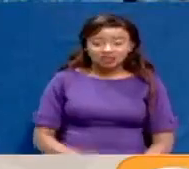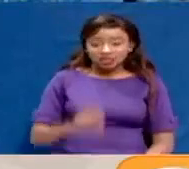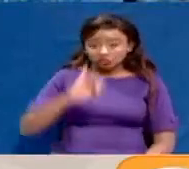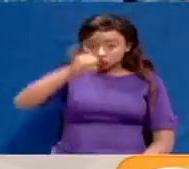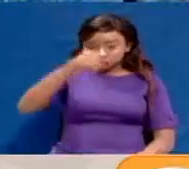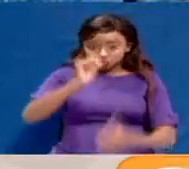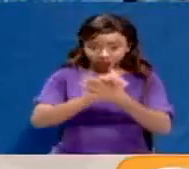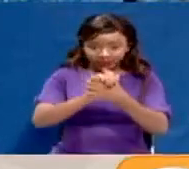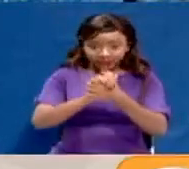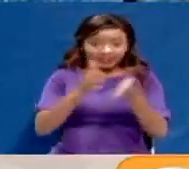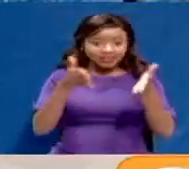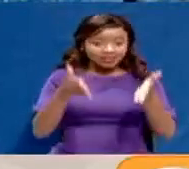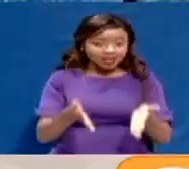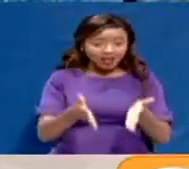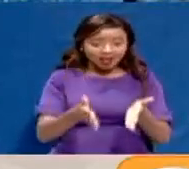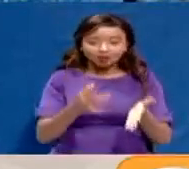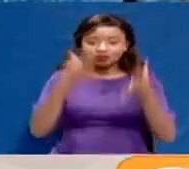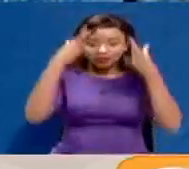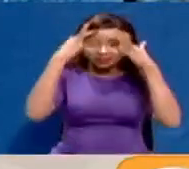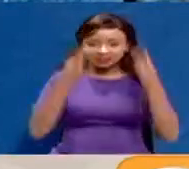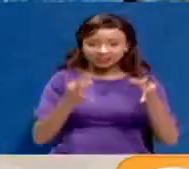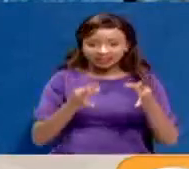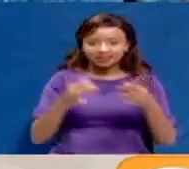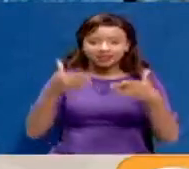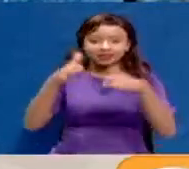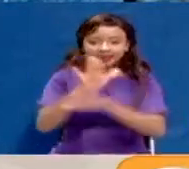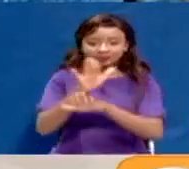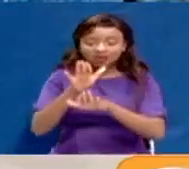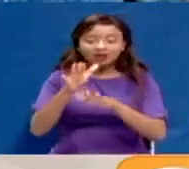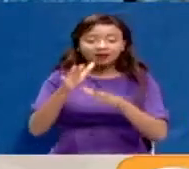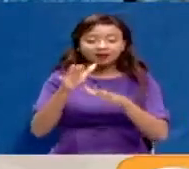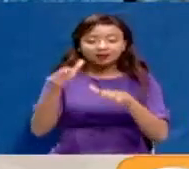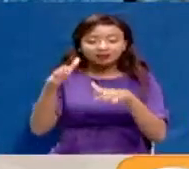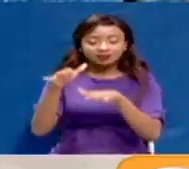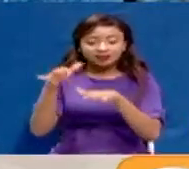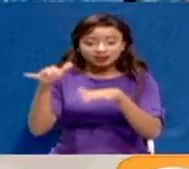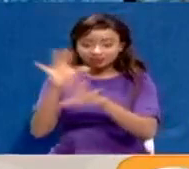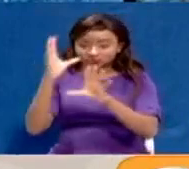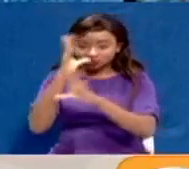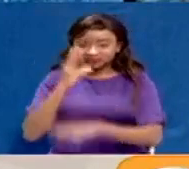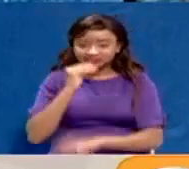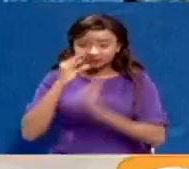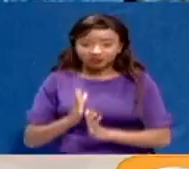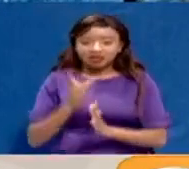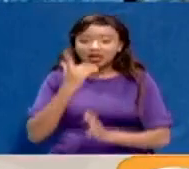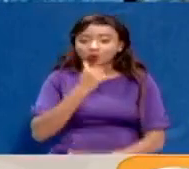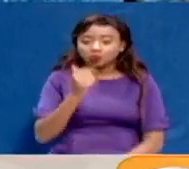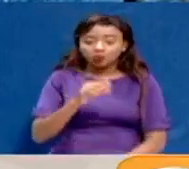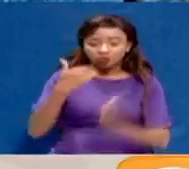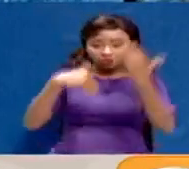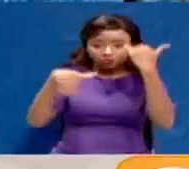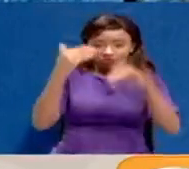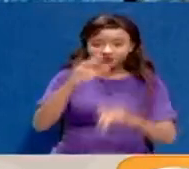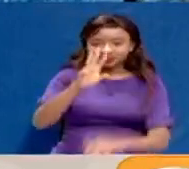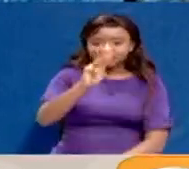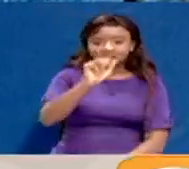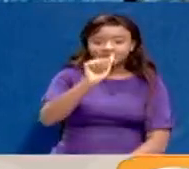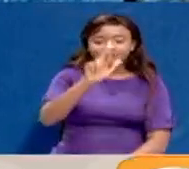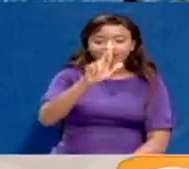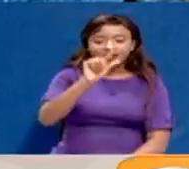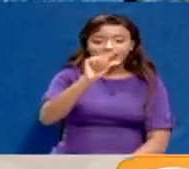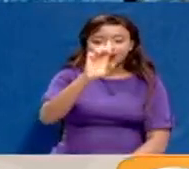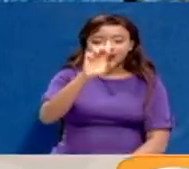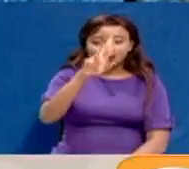Chama cha Jubilee sasa kimeamua kuwa wadhifa wa naibu wa spika katika bunge la Senate utapewa seneta wa Uasin Gishu Profesa Margaret